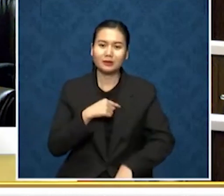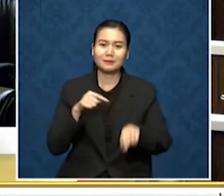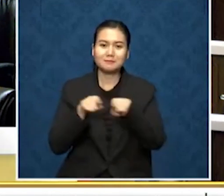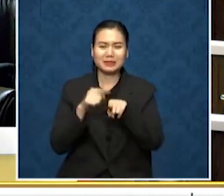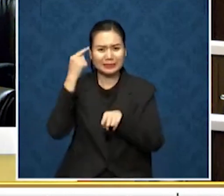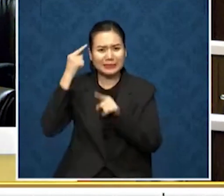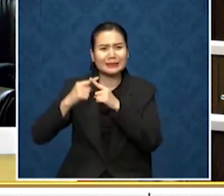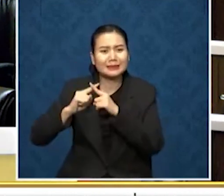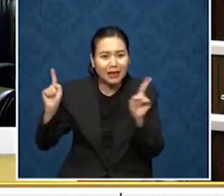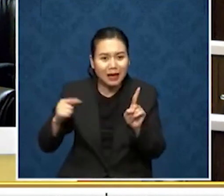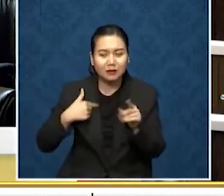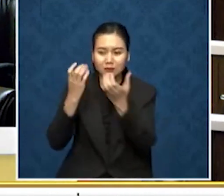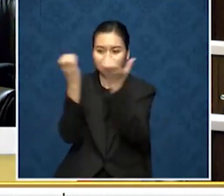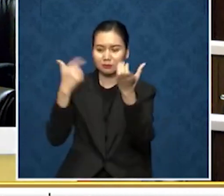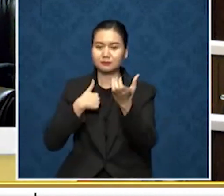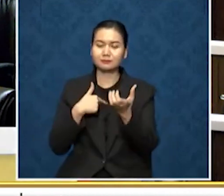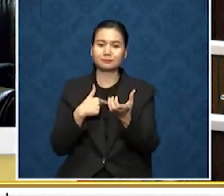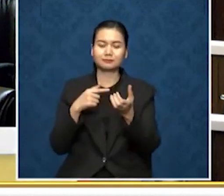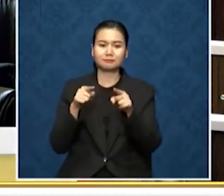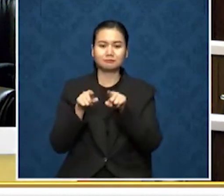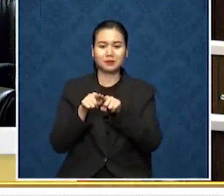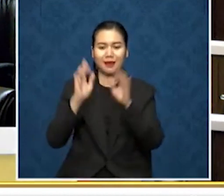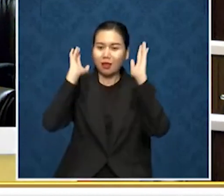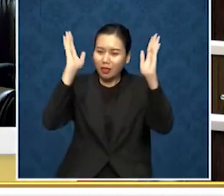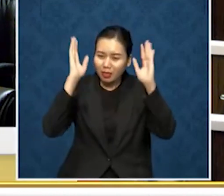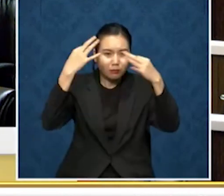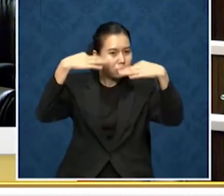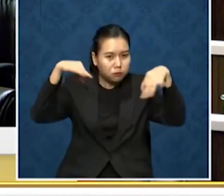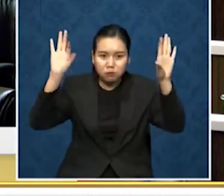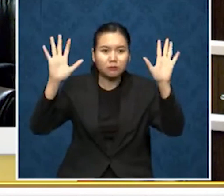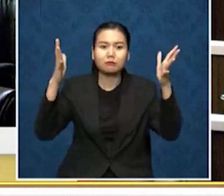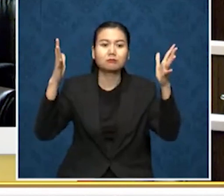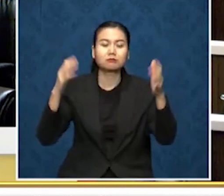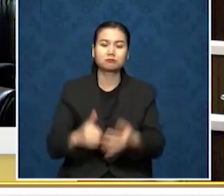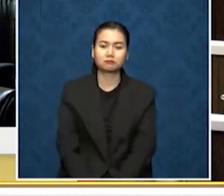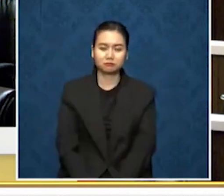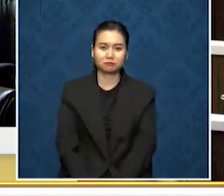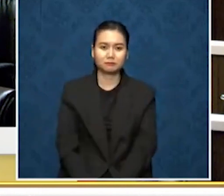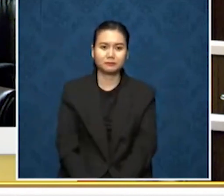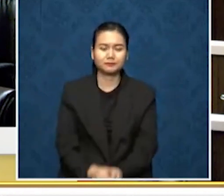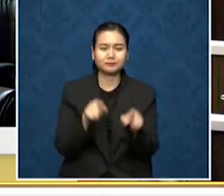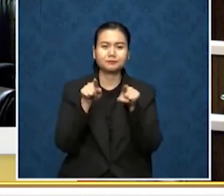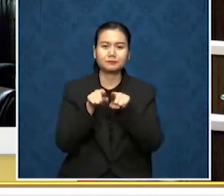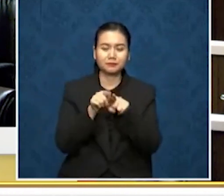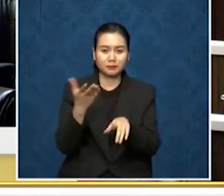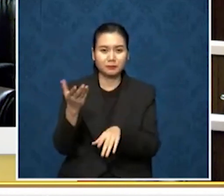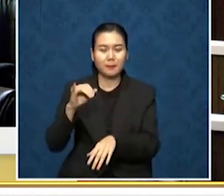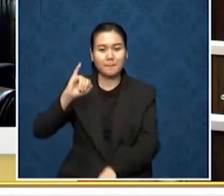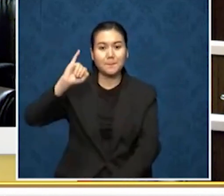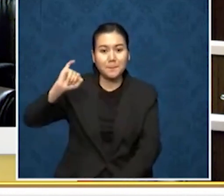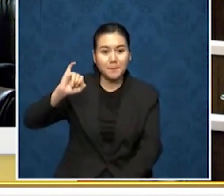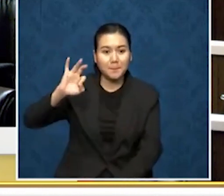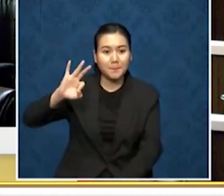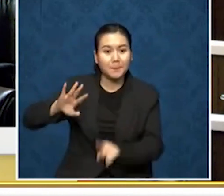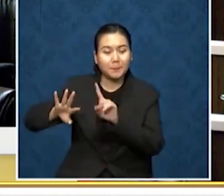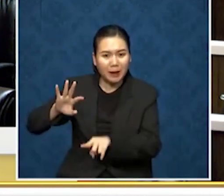ด้วยกับรัฐธรรมนูญฉบับนี้ไม่สามารถที่จะรณณรงค์ได้อย่างเสรีหลายท่านพูดไปแล้วไผ่จตุพรถูกจำ